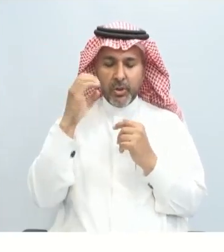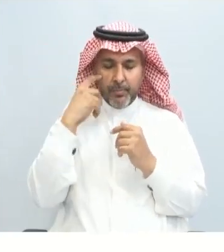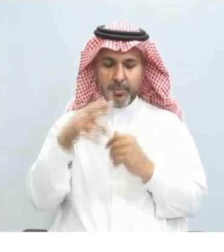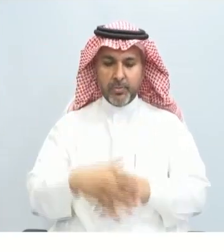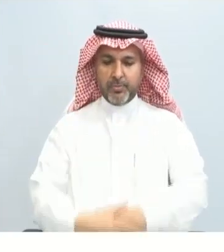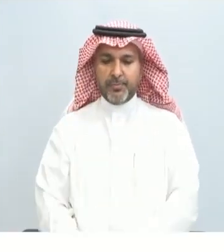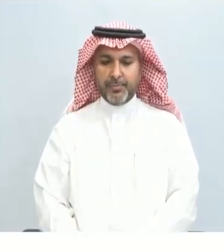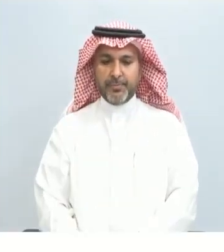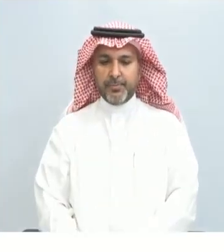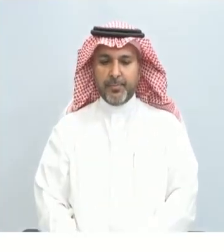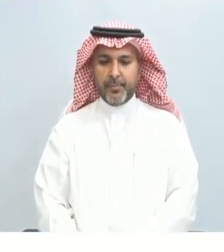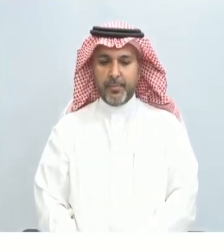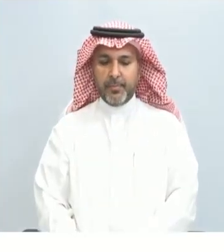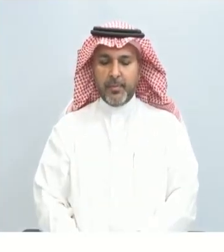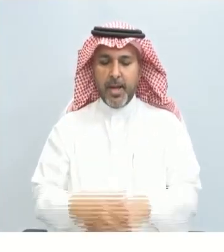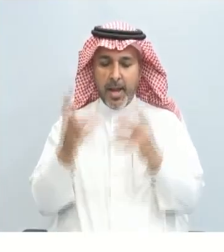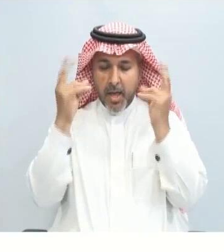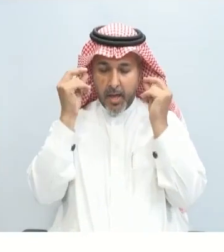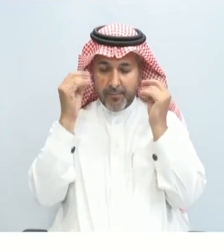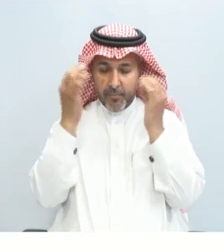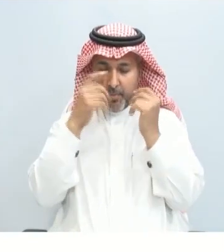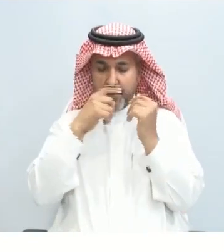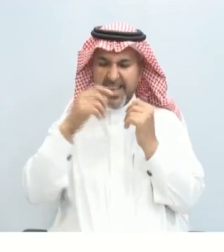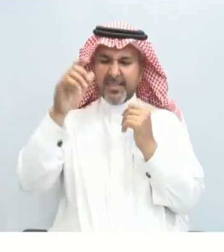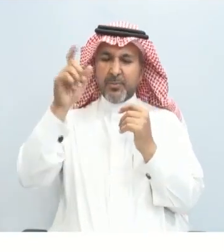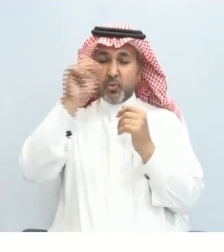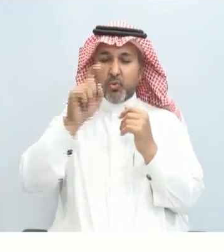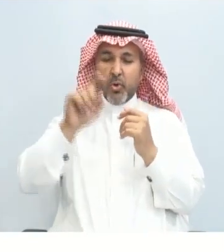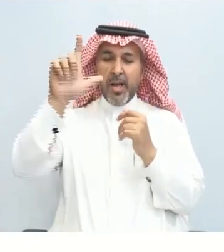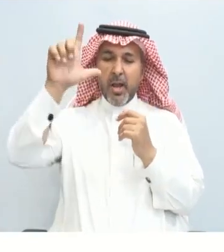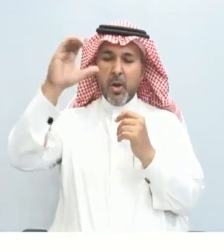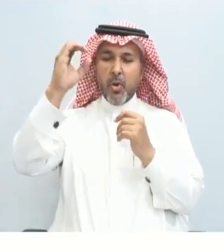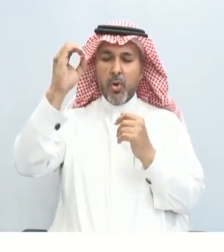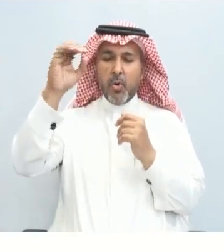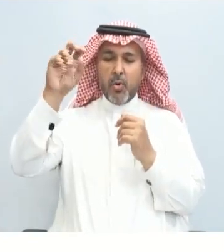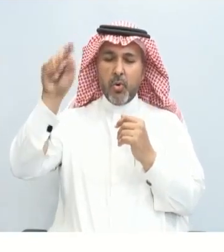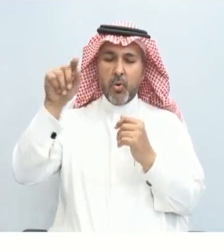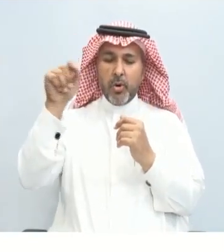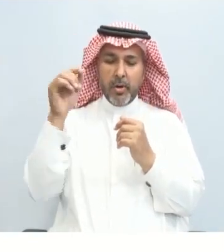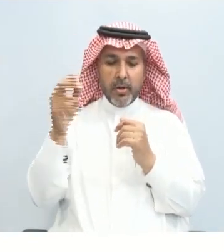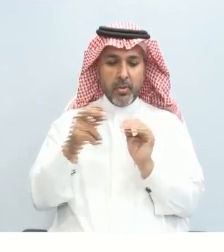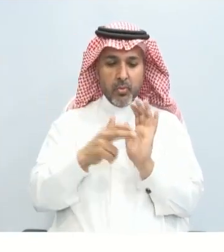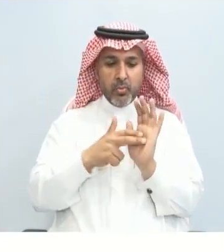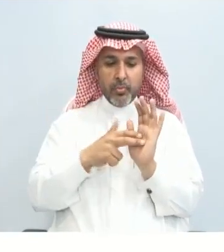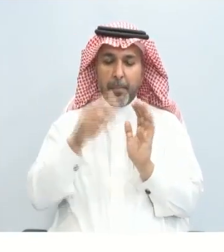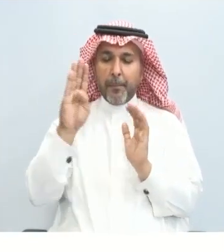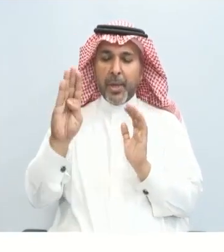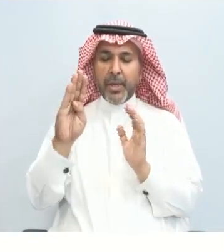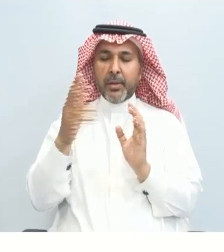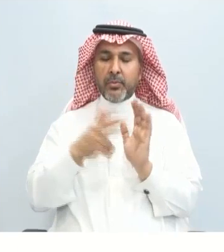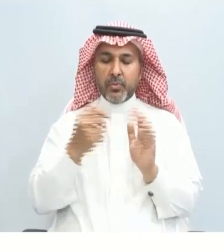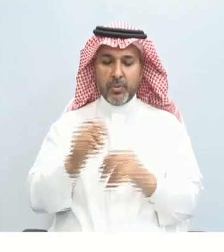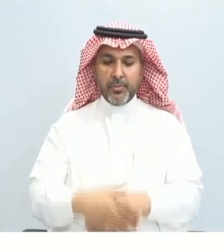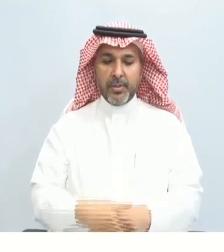ذكرنا انه في اي مساله لوغاريتميه في اي مساله لوغاريتميه مهما كان الاساس ي وعندك هنا